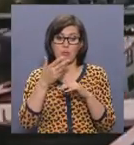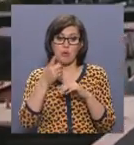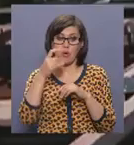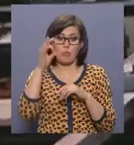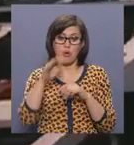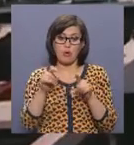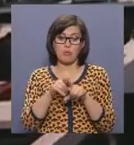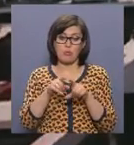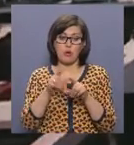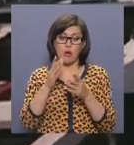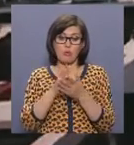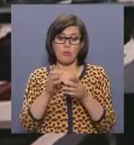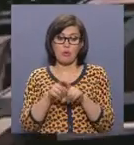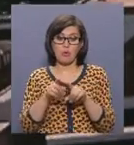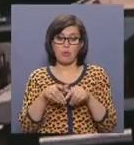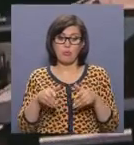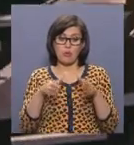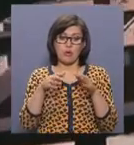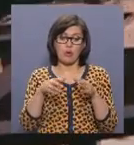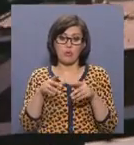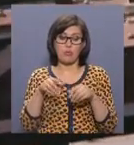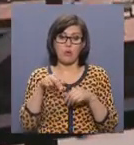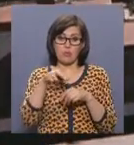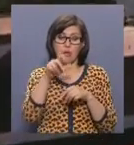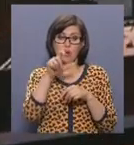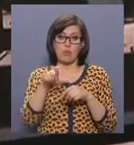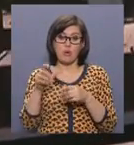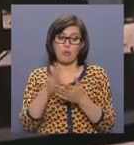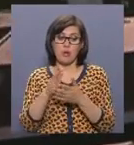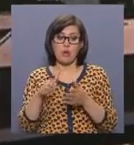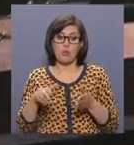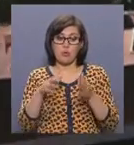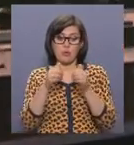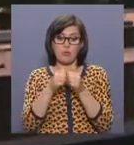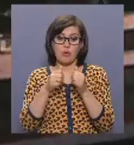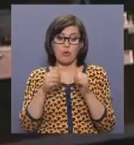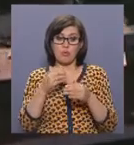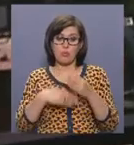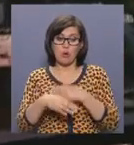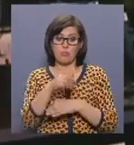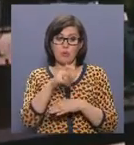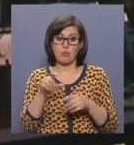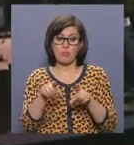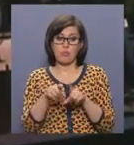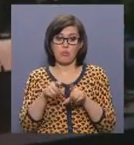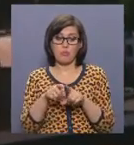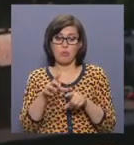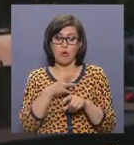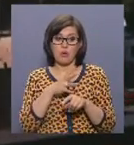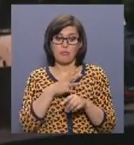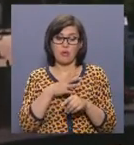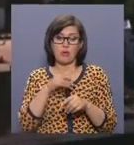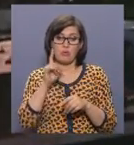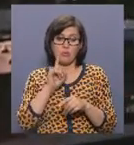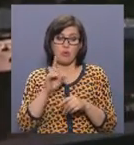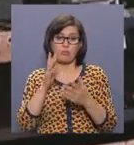орталық бөлігінде жүргіншілер жолы бар. Жол жиегі де мүмкіндік шектеулі азаматтарға